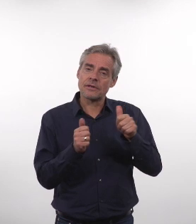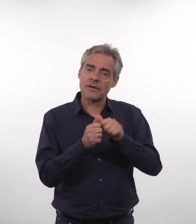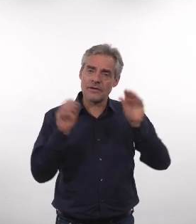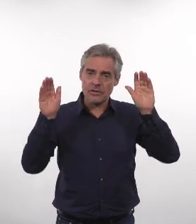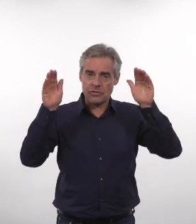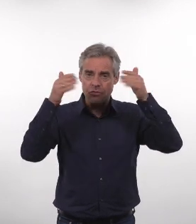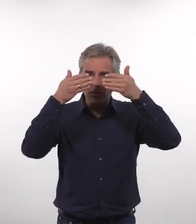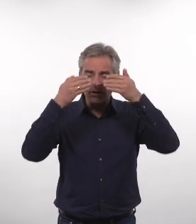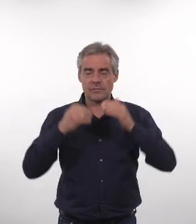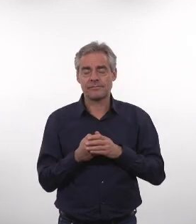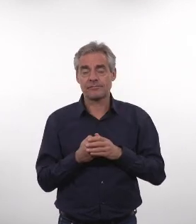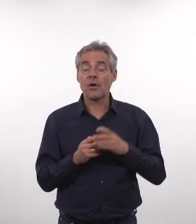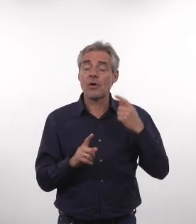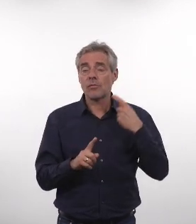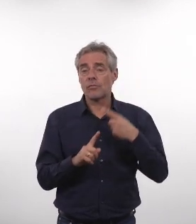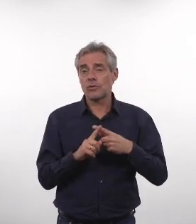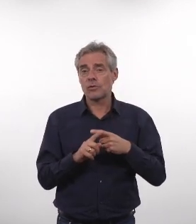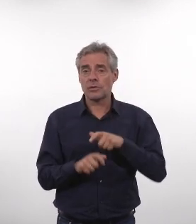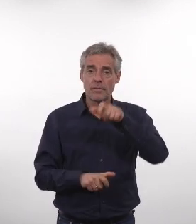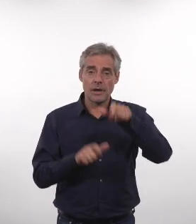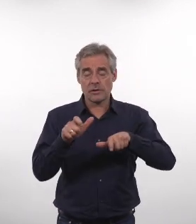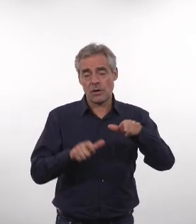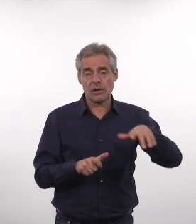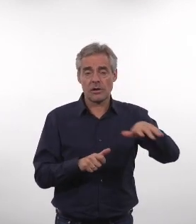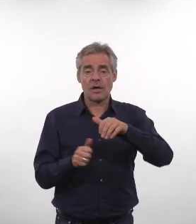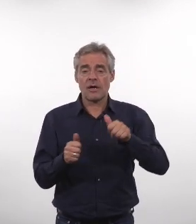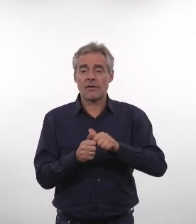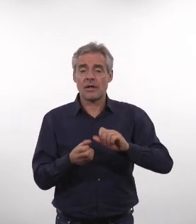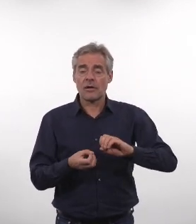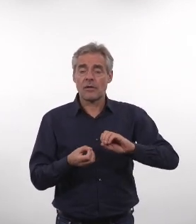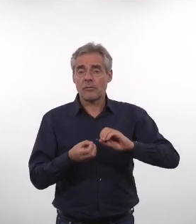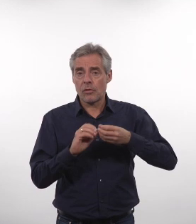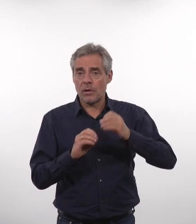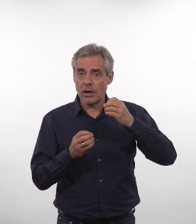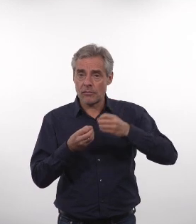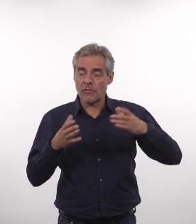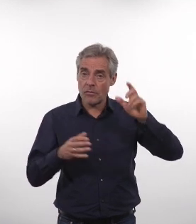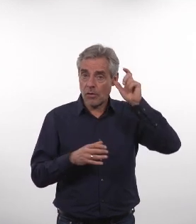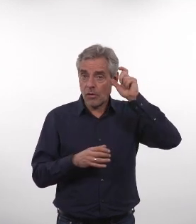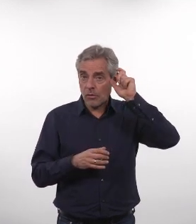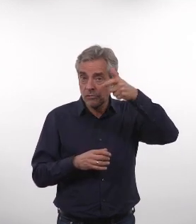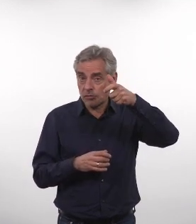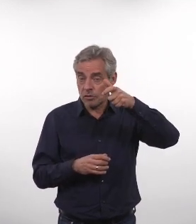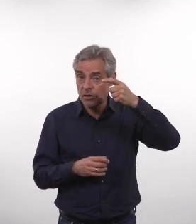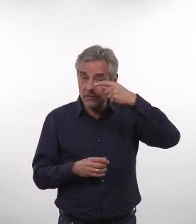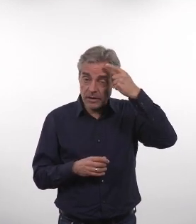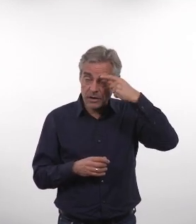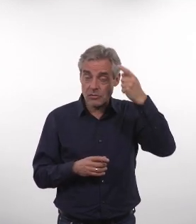troubles du spectre de l'autisme, mais également chez les personnes avec un trouble du développement intellectuel, parce que finalement,